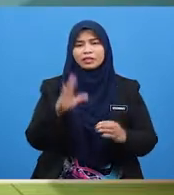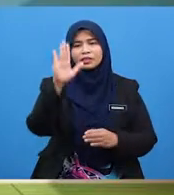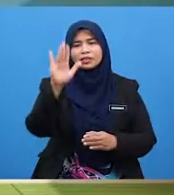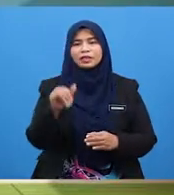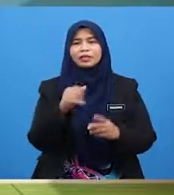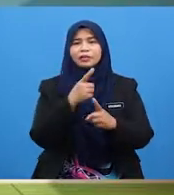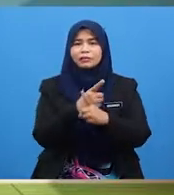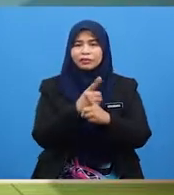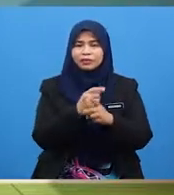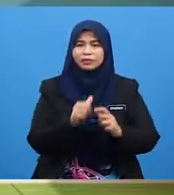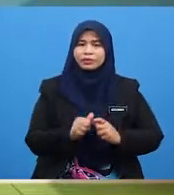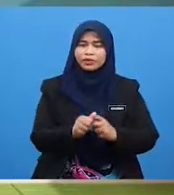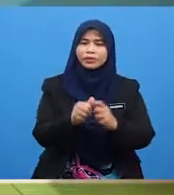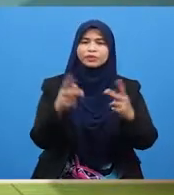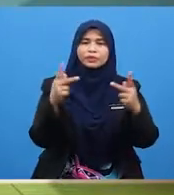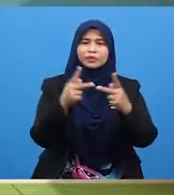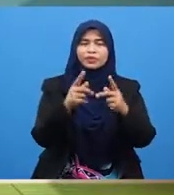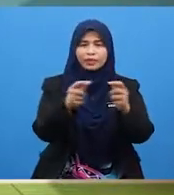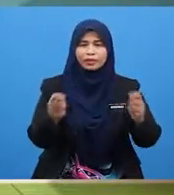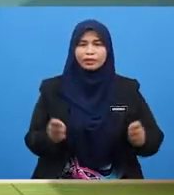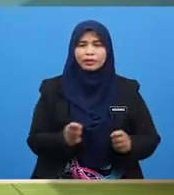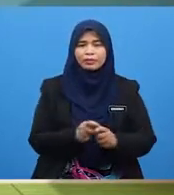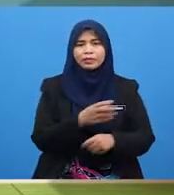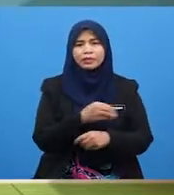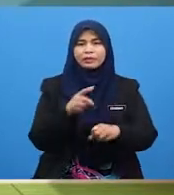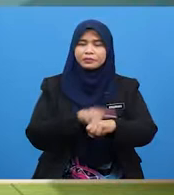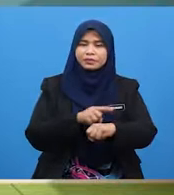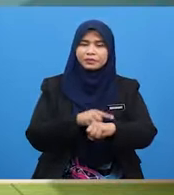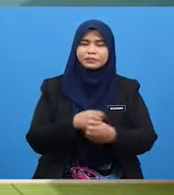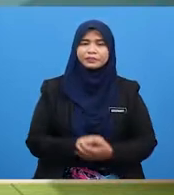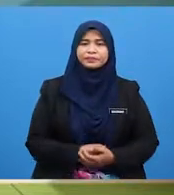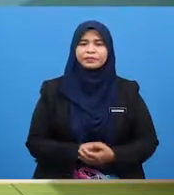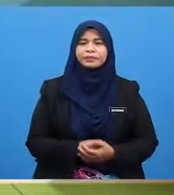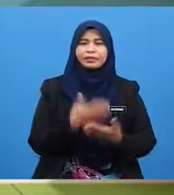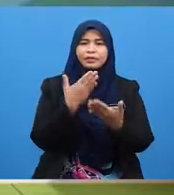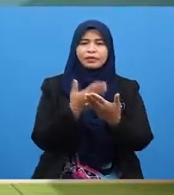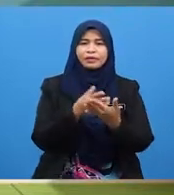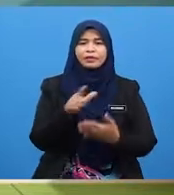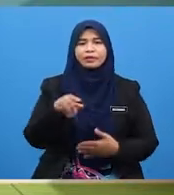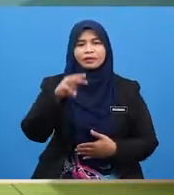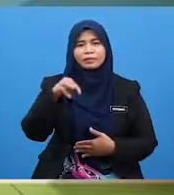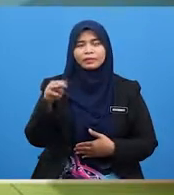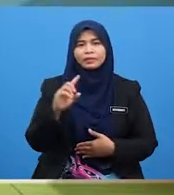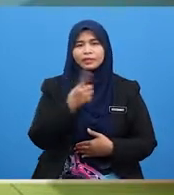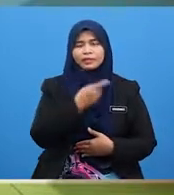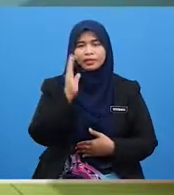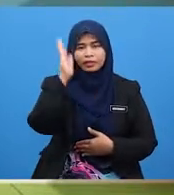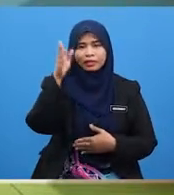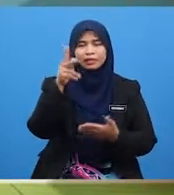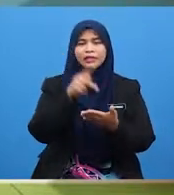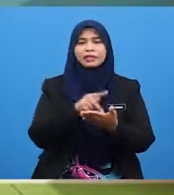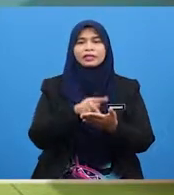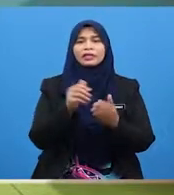mengikut kesesuaian tempat dan masa. Baiklah murid-murid, kita akan berkenalan